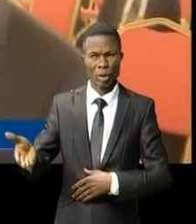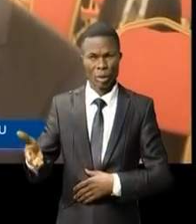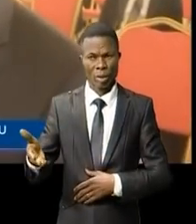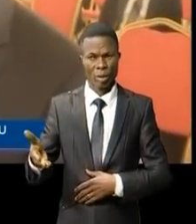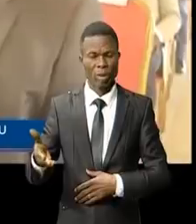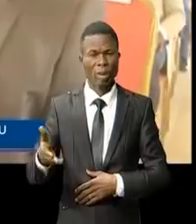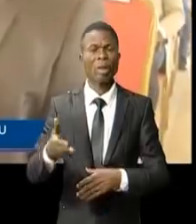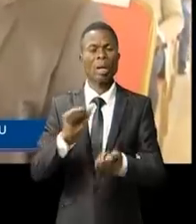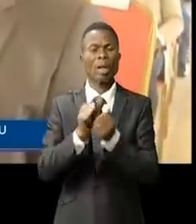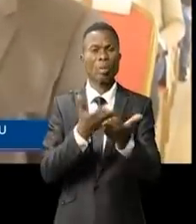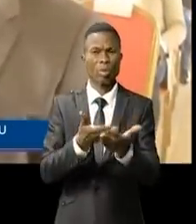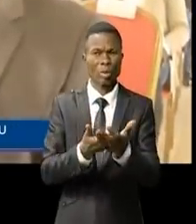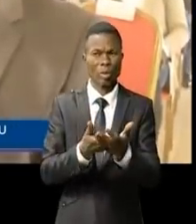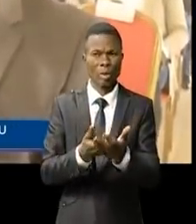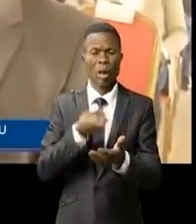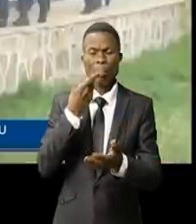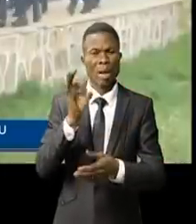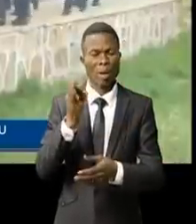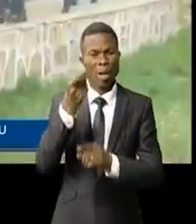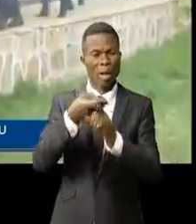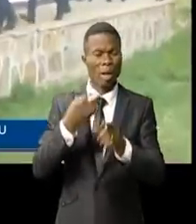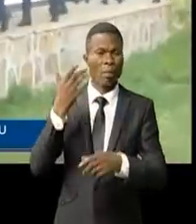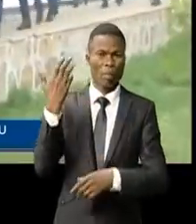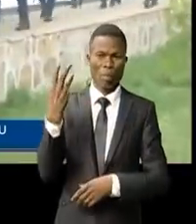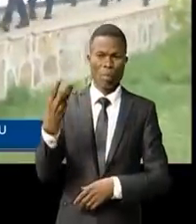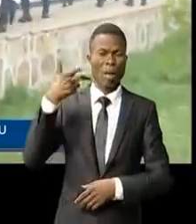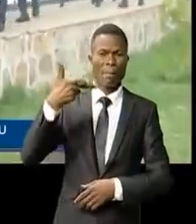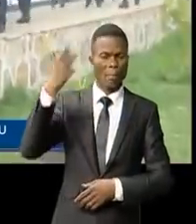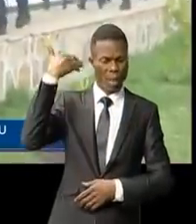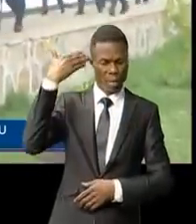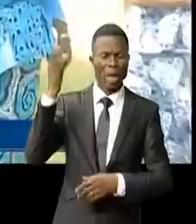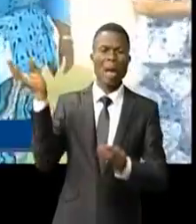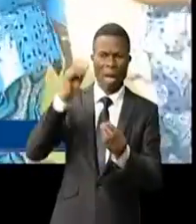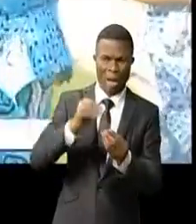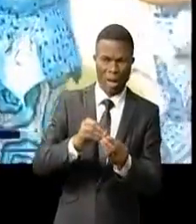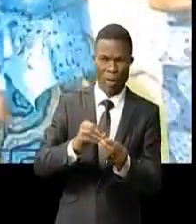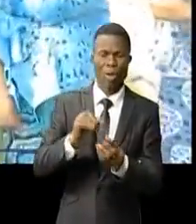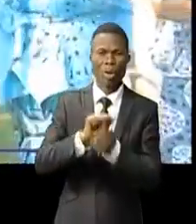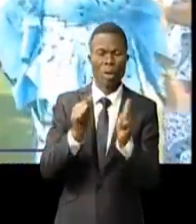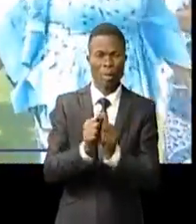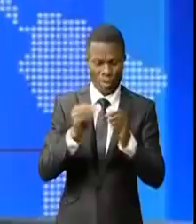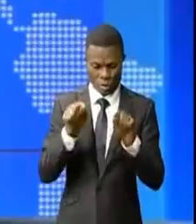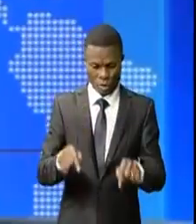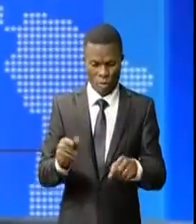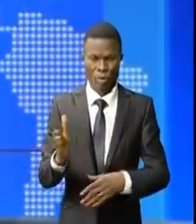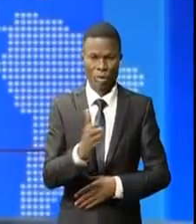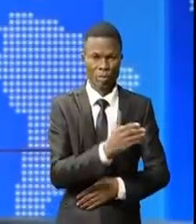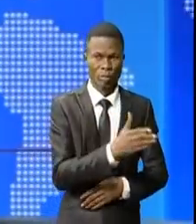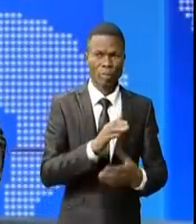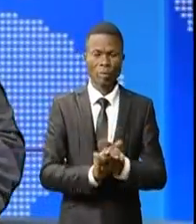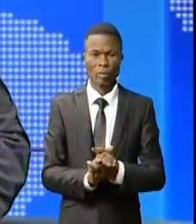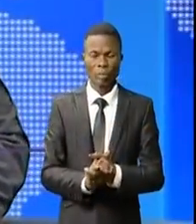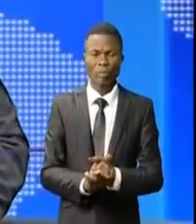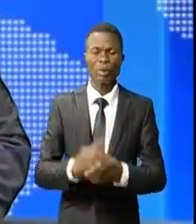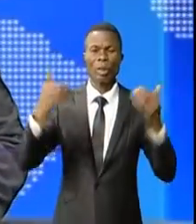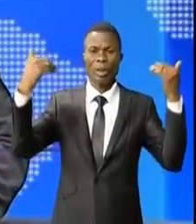Certaines matières non traitées du mois de mars dernier seront également examinées au cours de cette session. État de